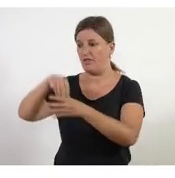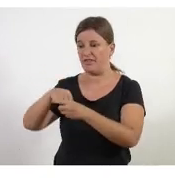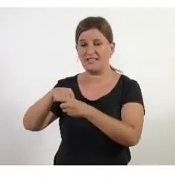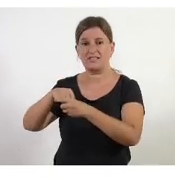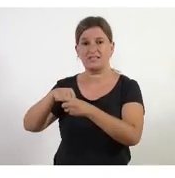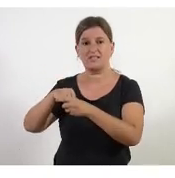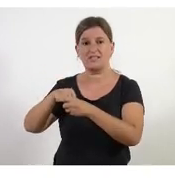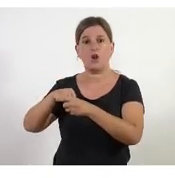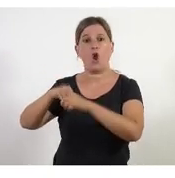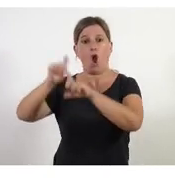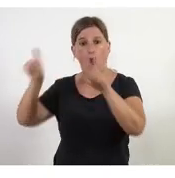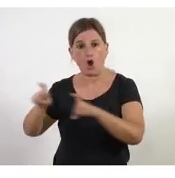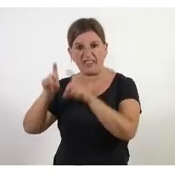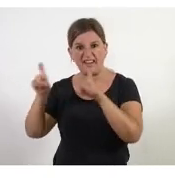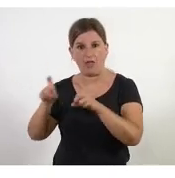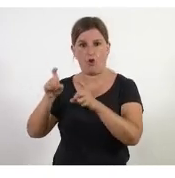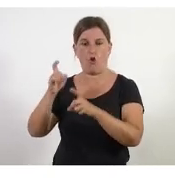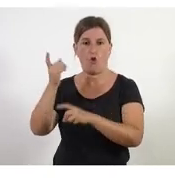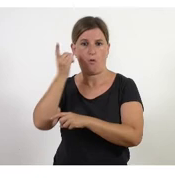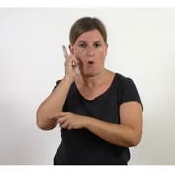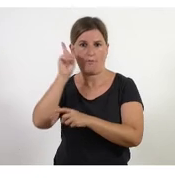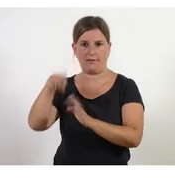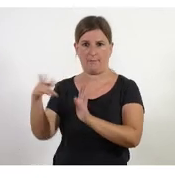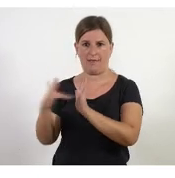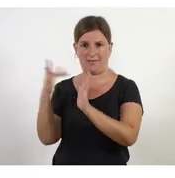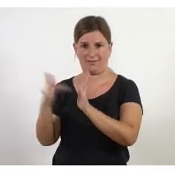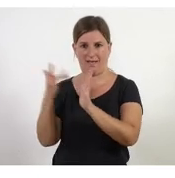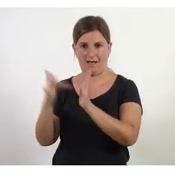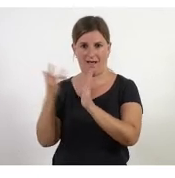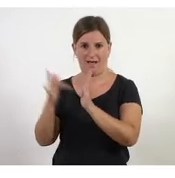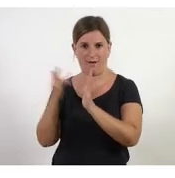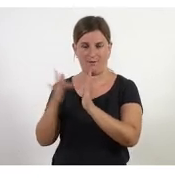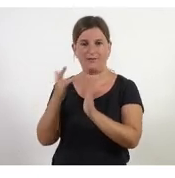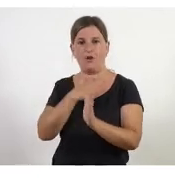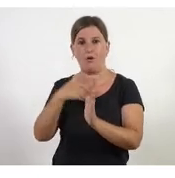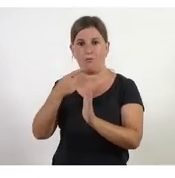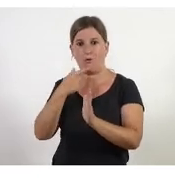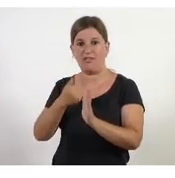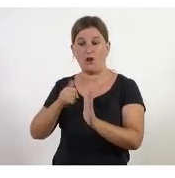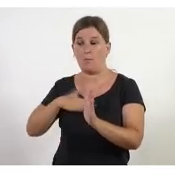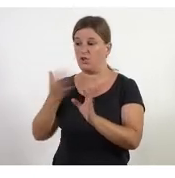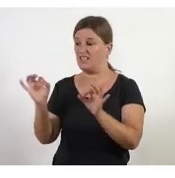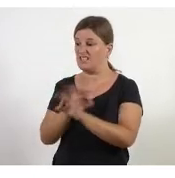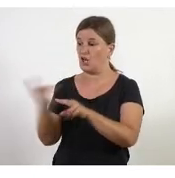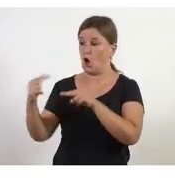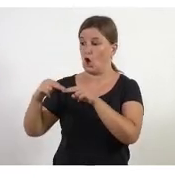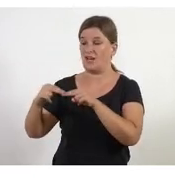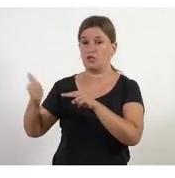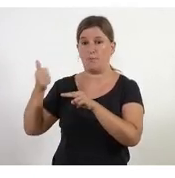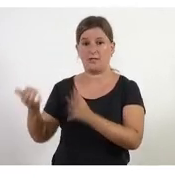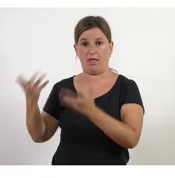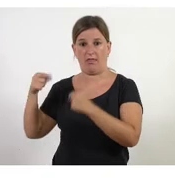la tablet. I això permet també un moure's i una mobilitat molt més gran.